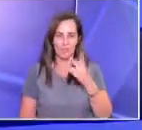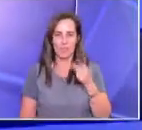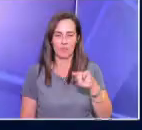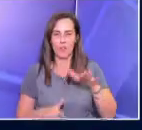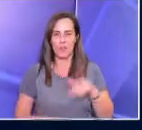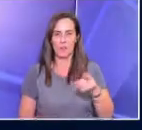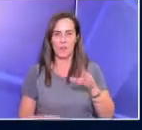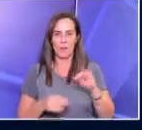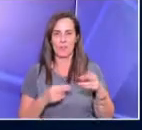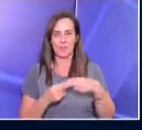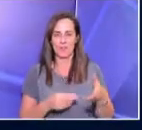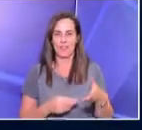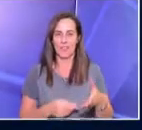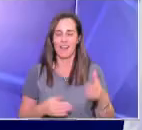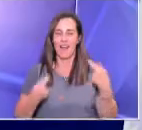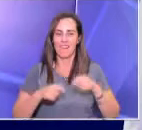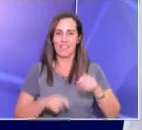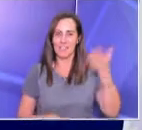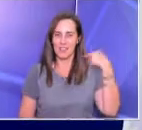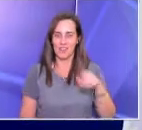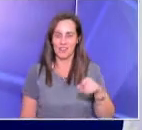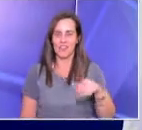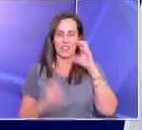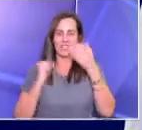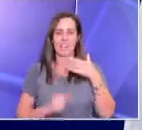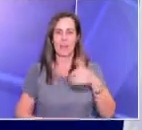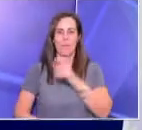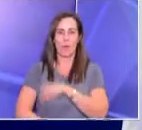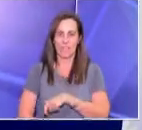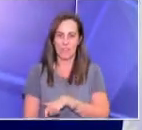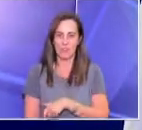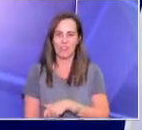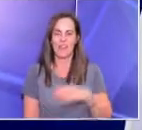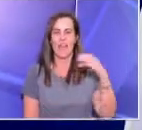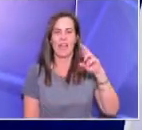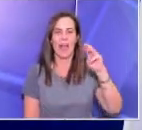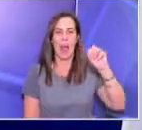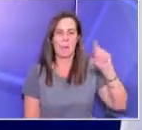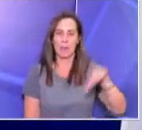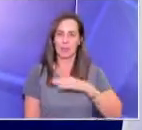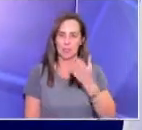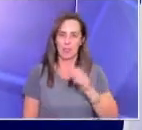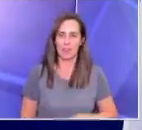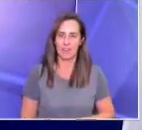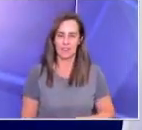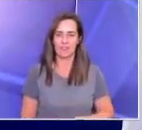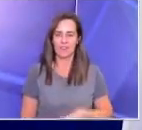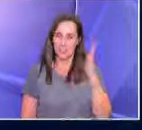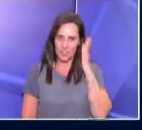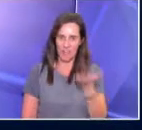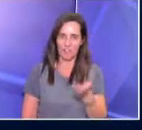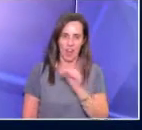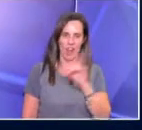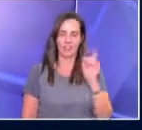פה יושב, ממש לימיני, חבר הכנסת לשעבר, שגריר ישראל באונסקו, קרמל שאמה כהן, מה שלומך? מעולה. ישנת?